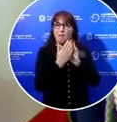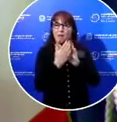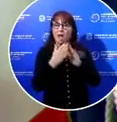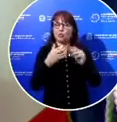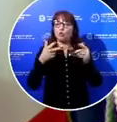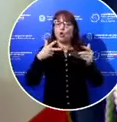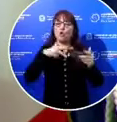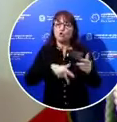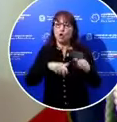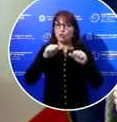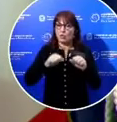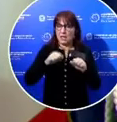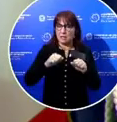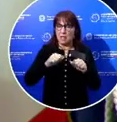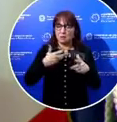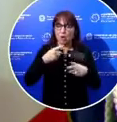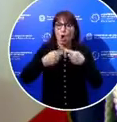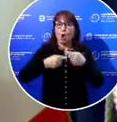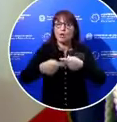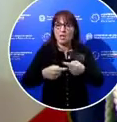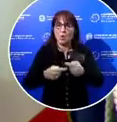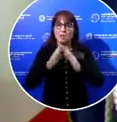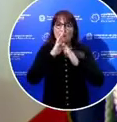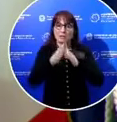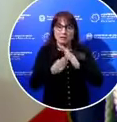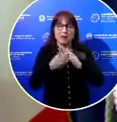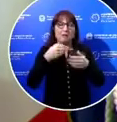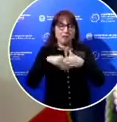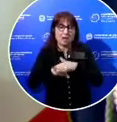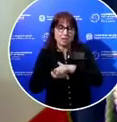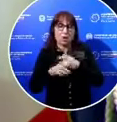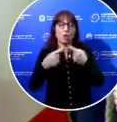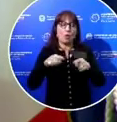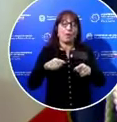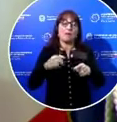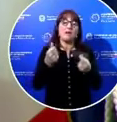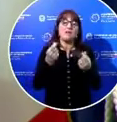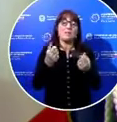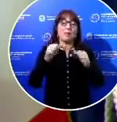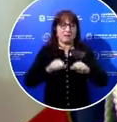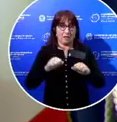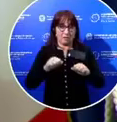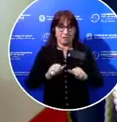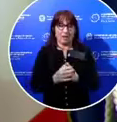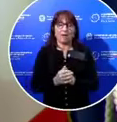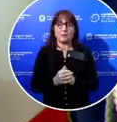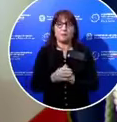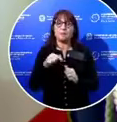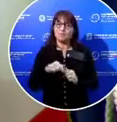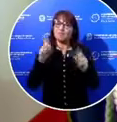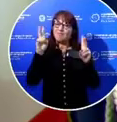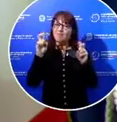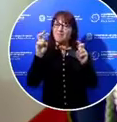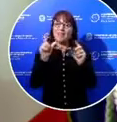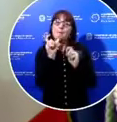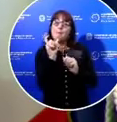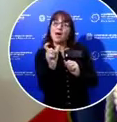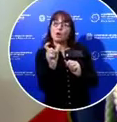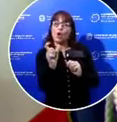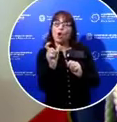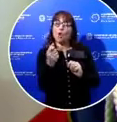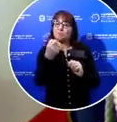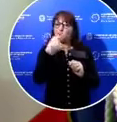sociosanitario, conseguenze dirette e indirette sull'ordine pubblico e sulla spesa sanitaria. Lo stesso termine stupefacente, impiegato